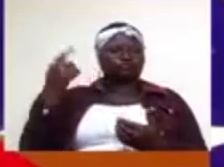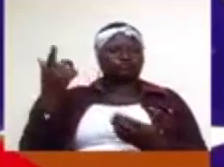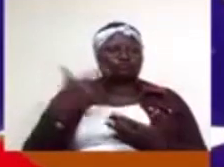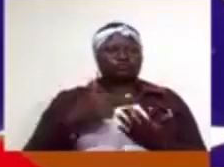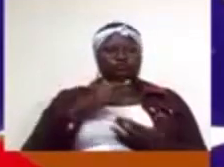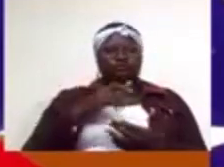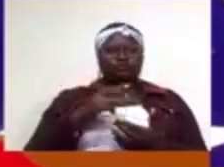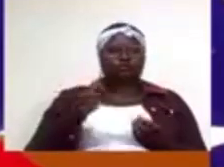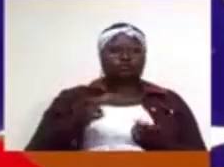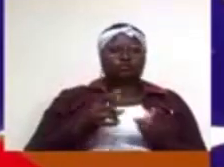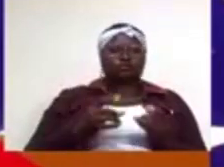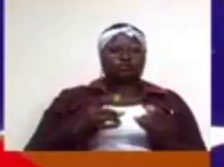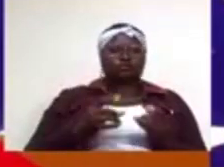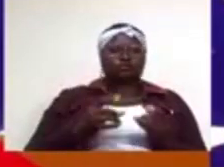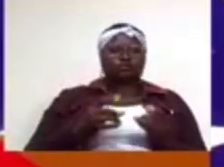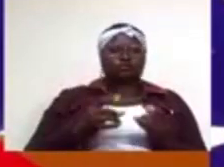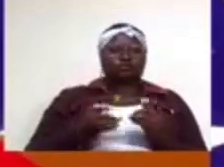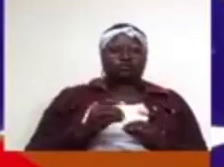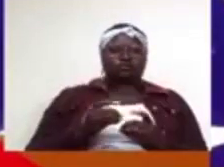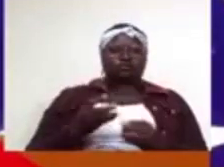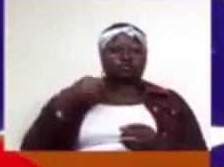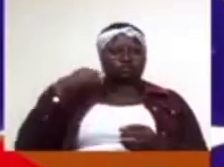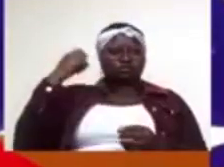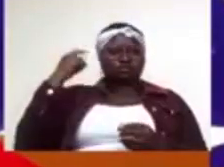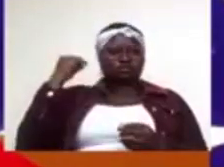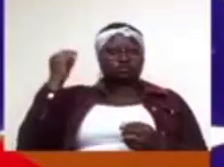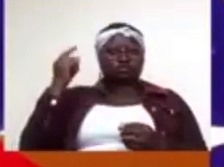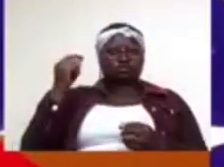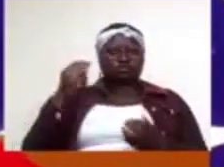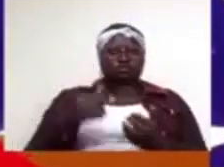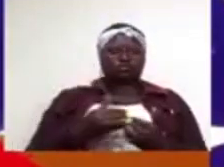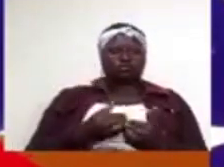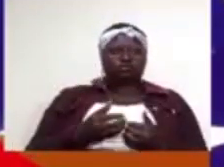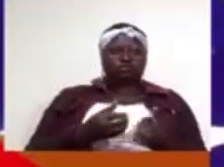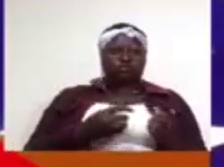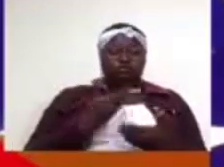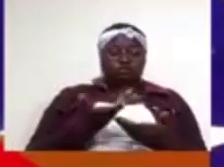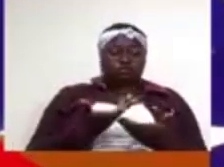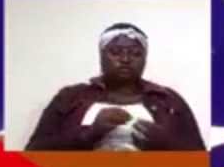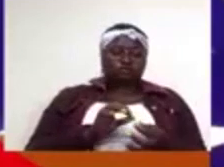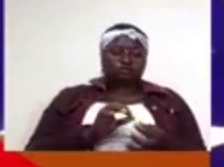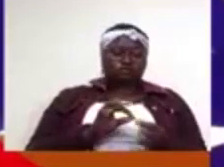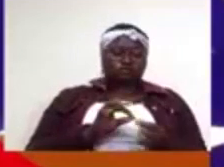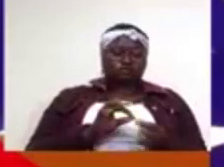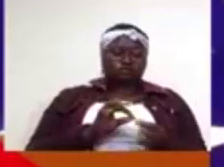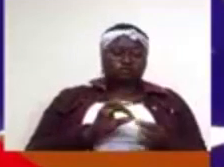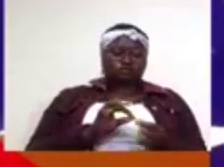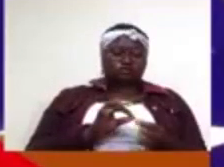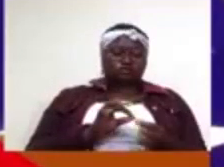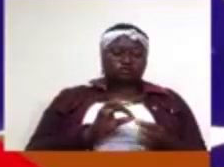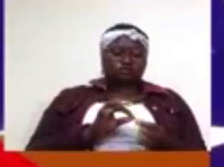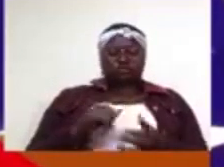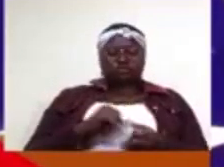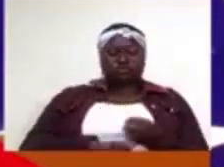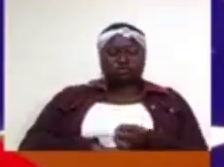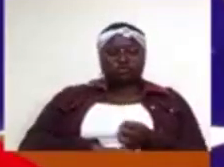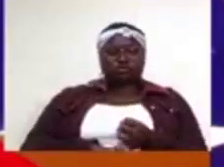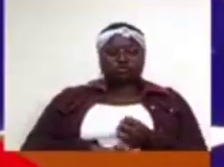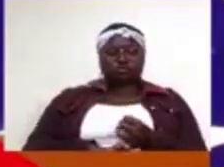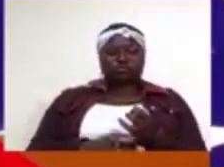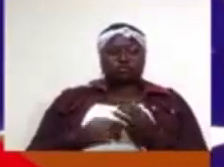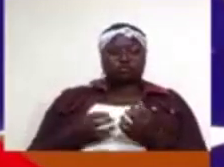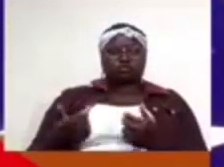tu akauga ungikorwo wena weciriria tu weciriria tu gana mundu ucio ona ni ringi mwike hikoini na ni uigwa gakiuga